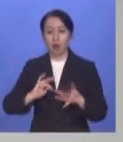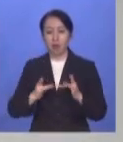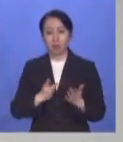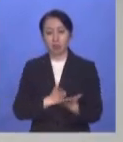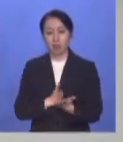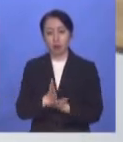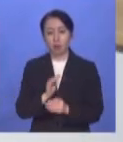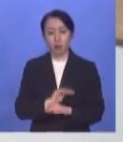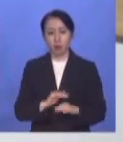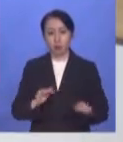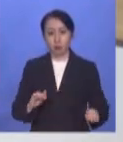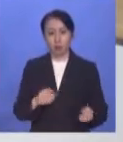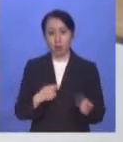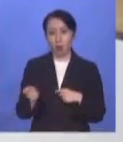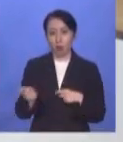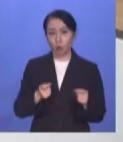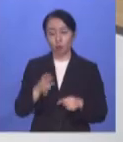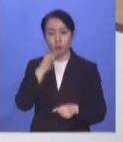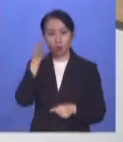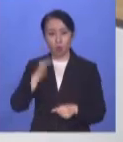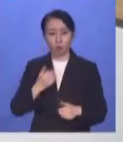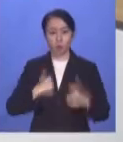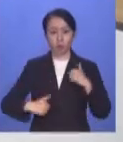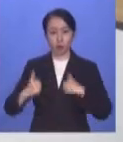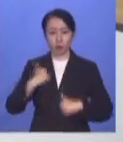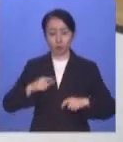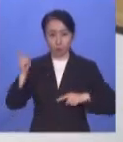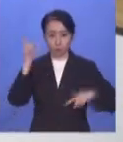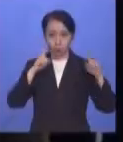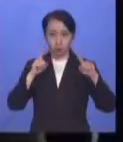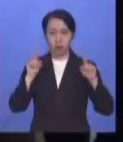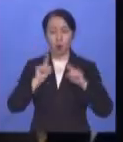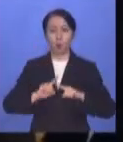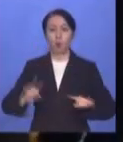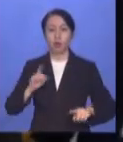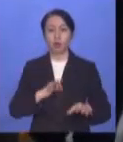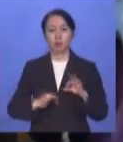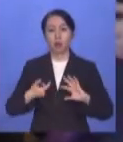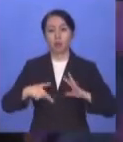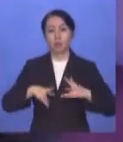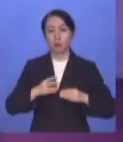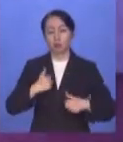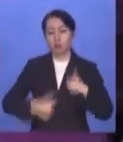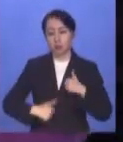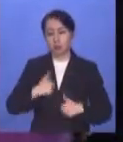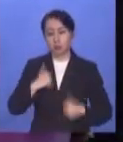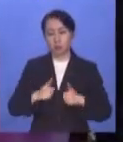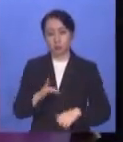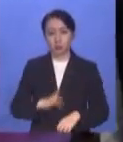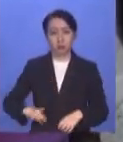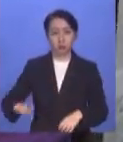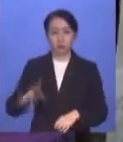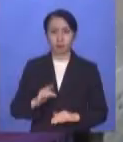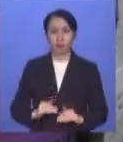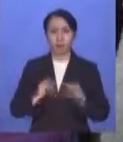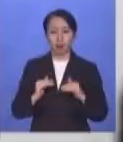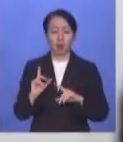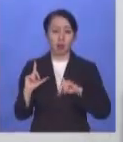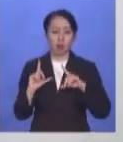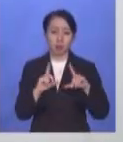IT-направления. Ребята под руководством опытных педагогов разрабатывают уникальные проекты. По результатам соревнований на республиканский этап